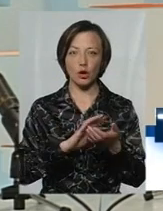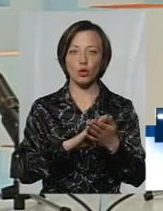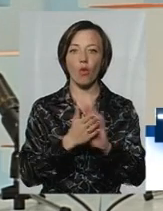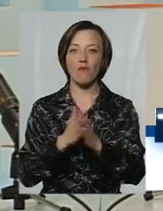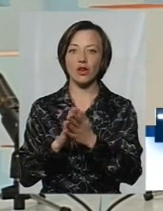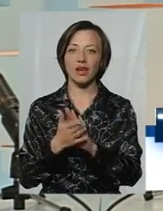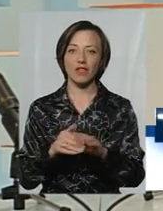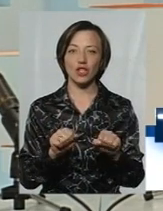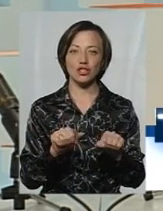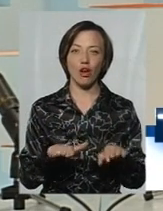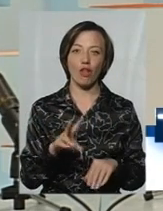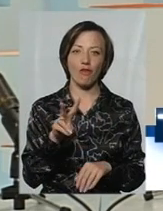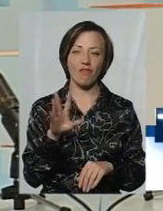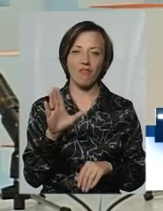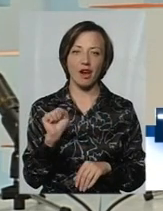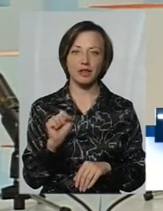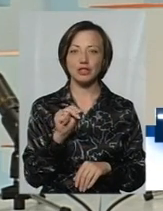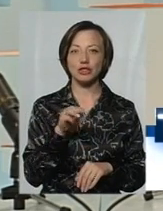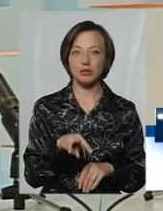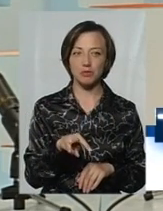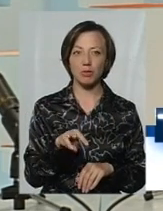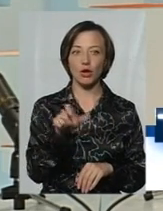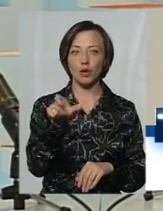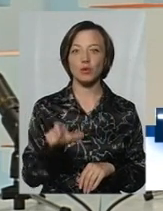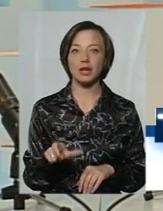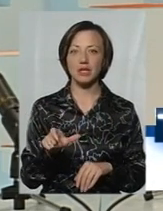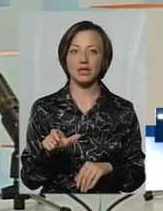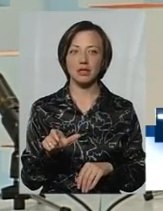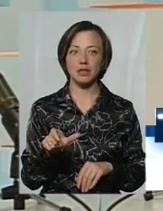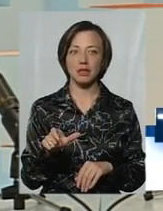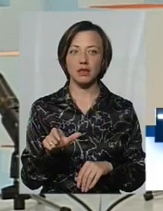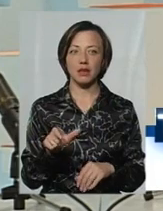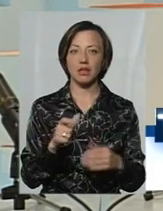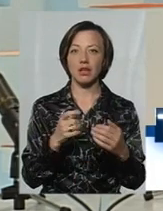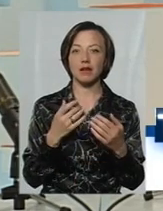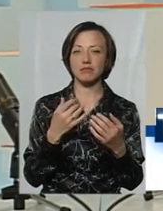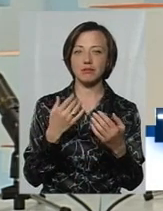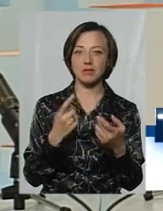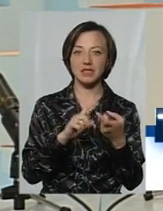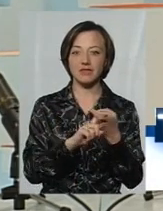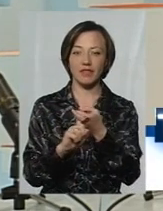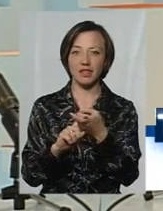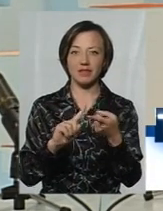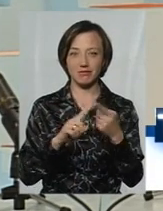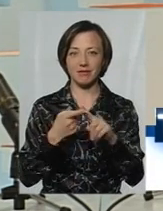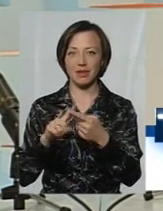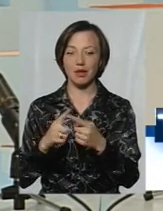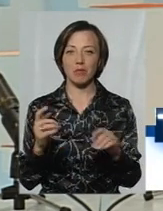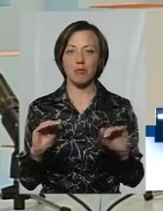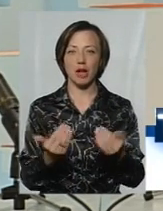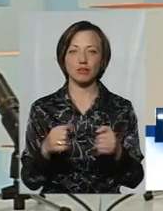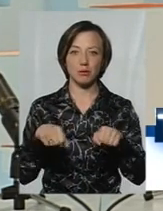рішалова. Тобто, чим людина менше, чим менше вона може з кимось про щось домовитись, тим менше в неї прав. Тому